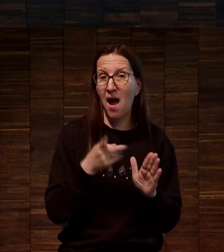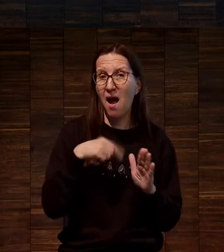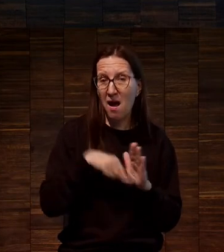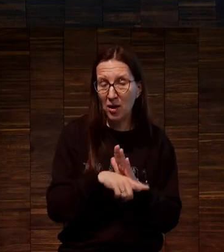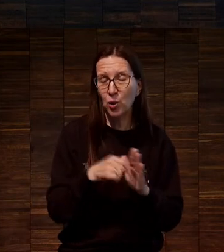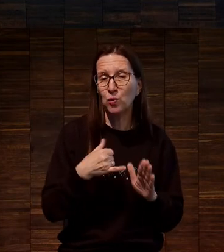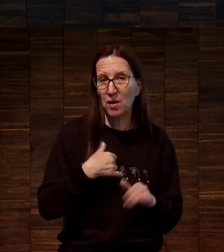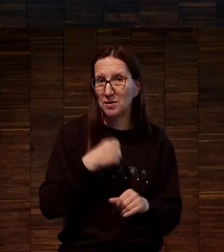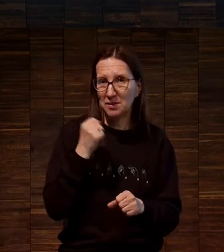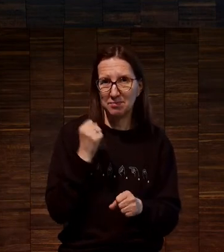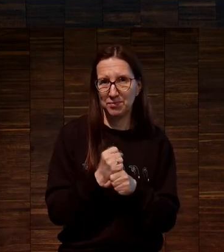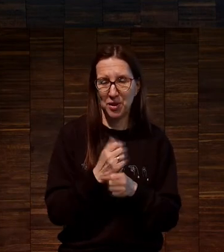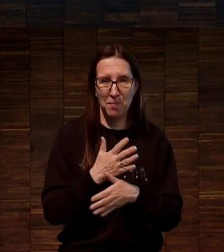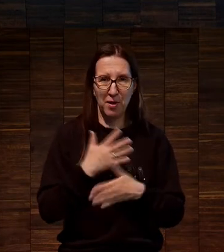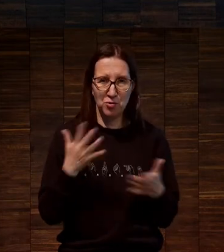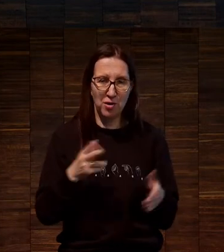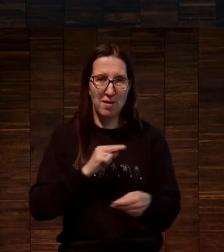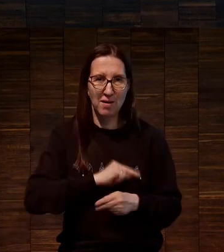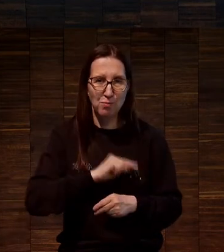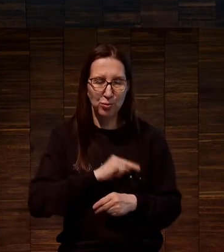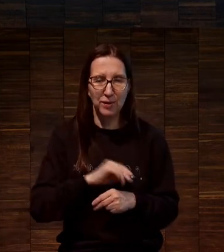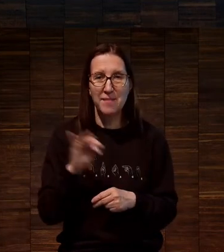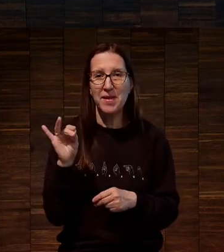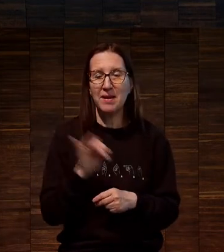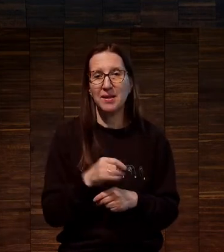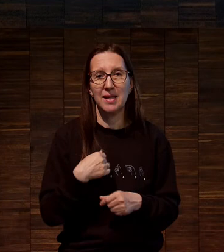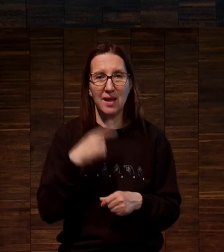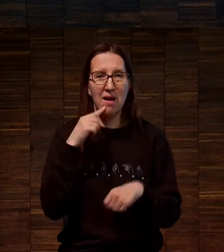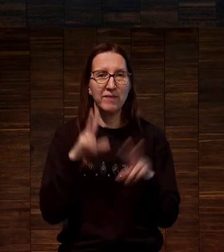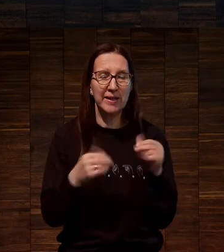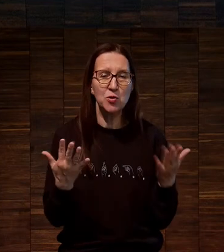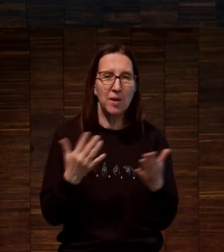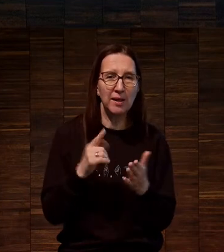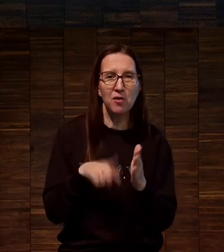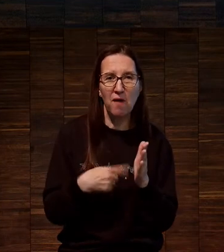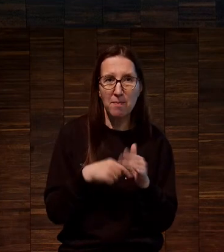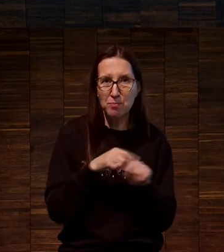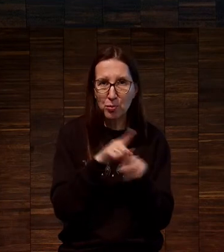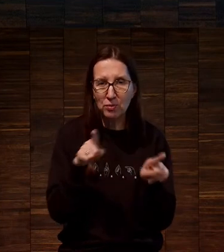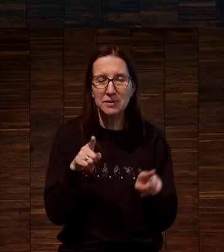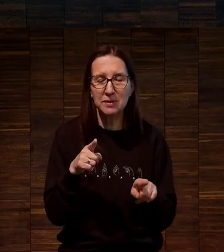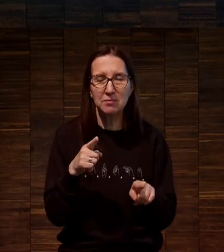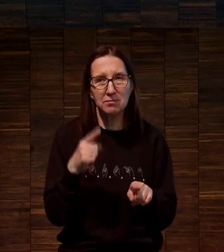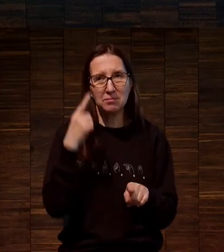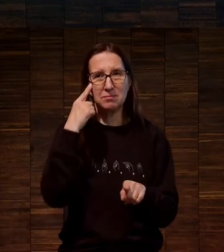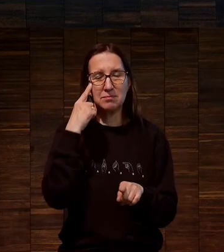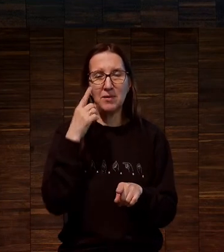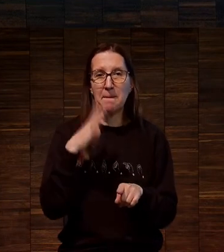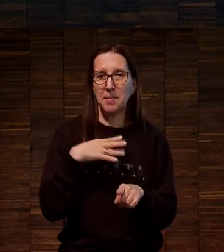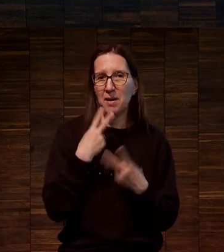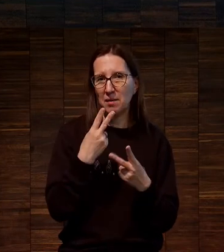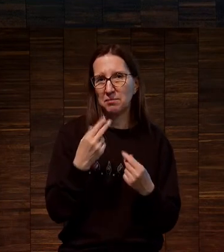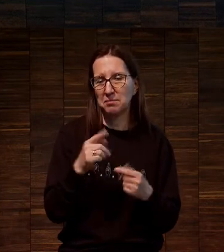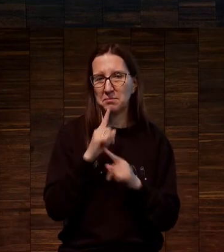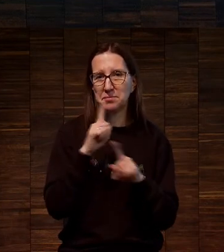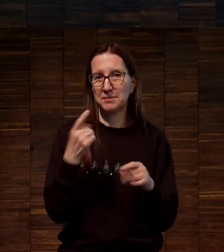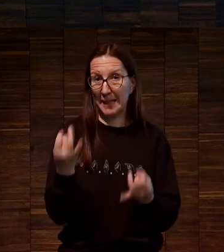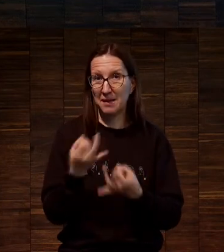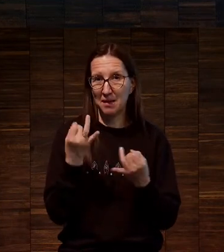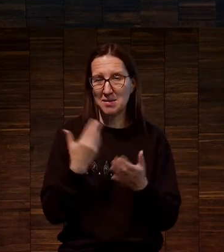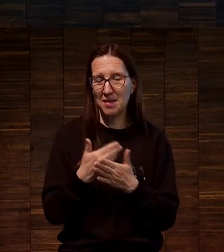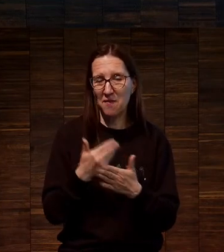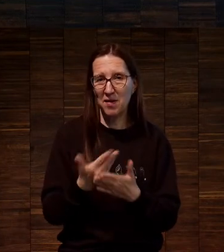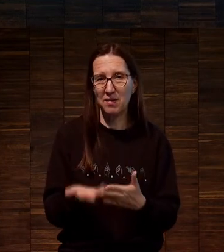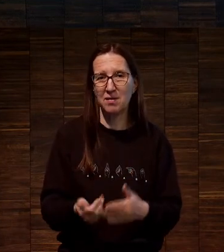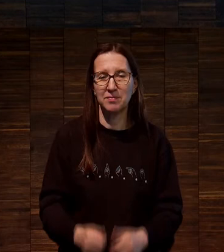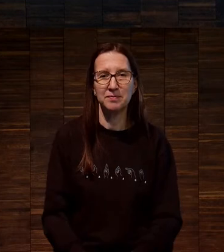это. Невероятно сложная структура. Я надеюсь, что какие-то аспекты вам были в новинку. Или интересно хотя бы.